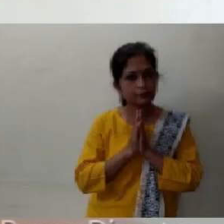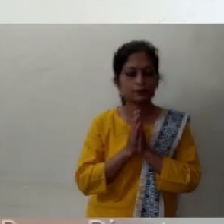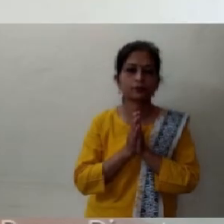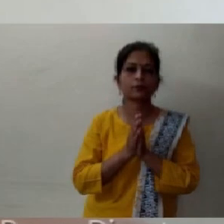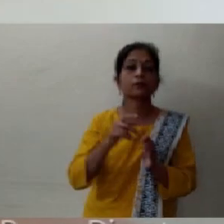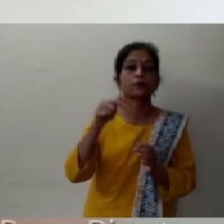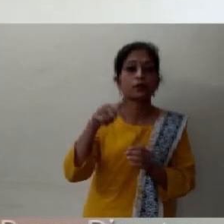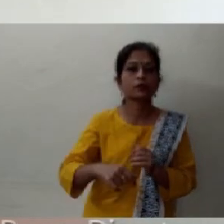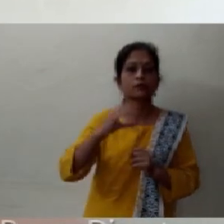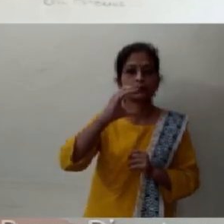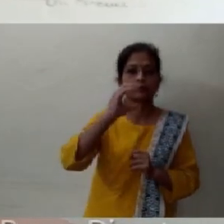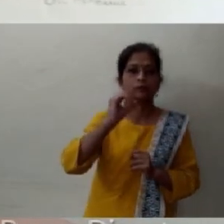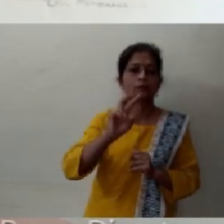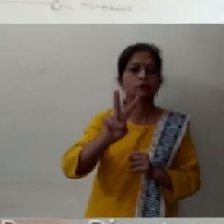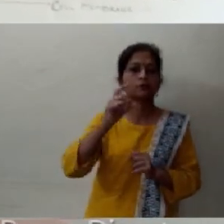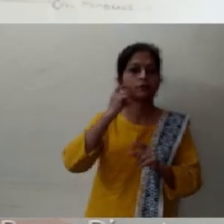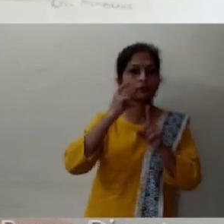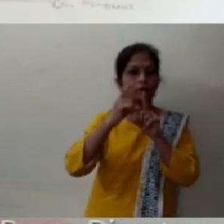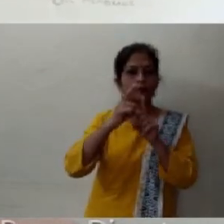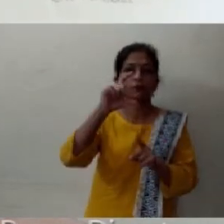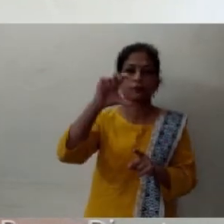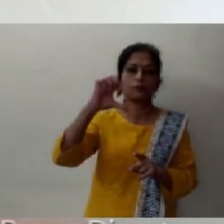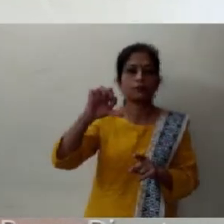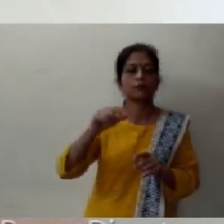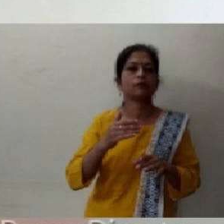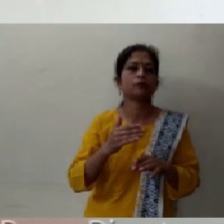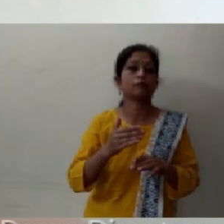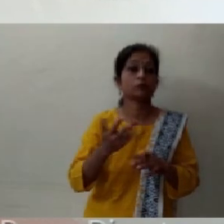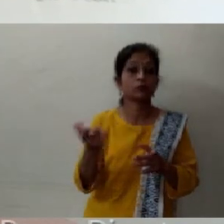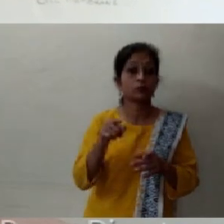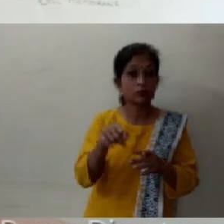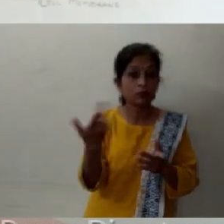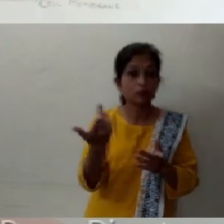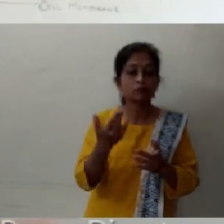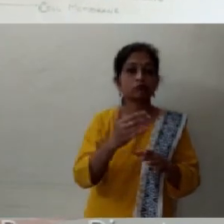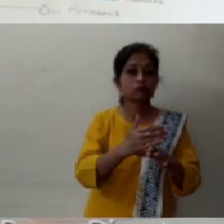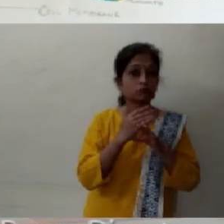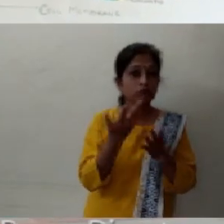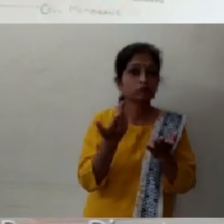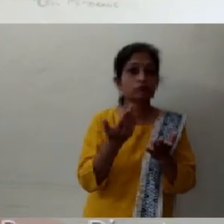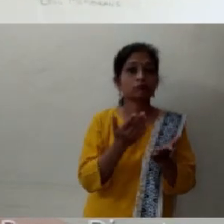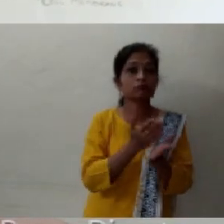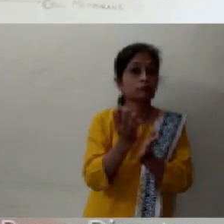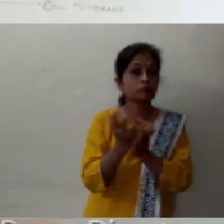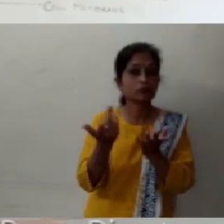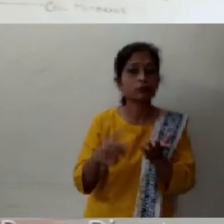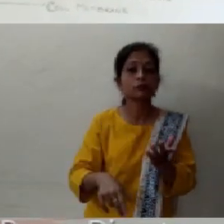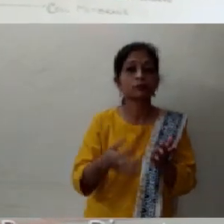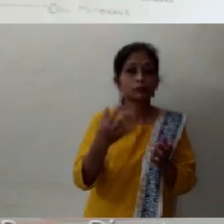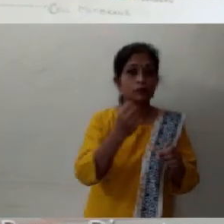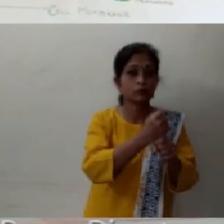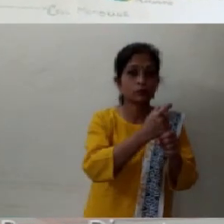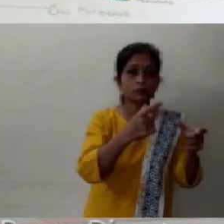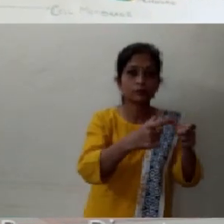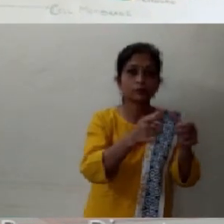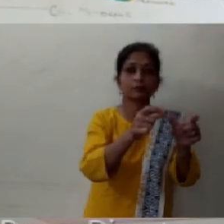प्रणाम। आज समझते हैं कोविड 19 के बारे में और बचाव के तरीके, खासकर मिनिस्ट्री ऑफ आयुष द्वारा दी